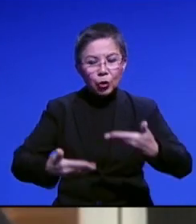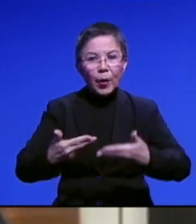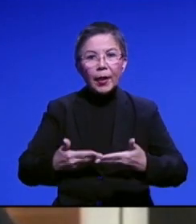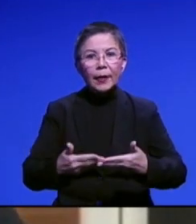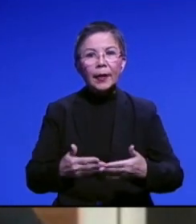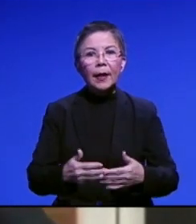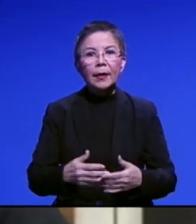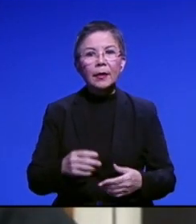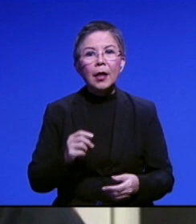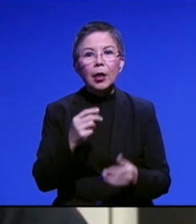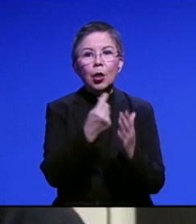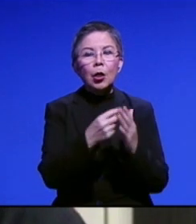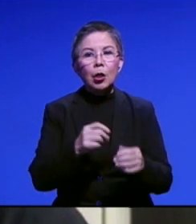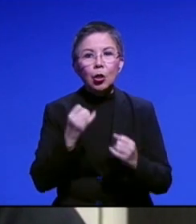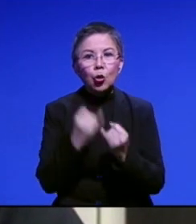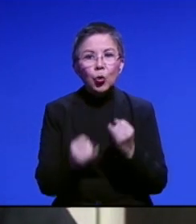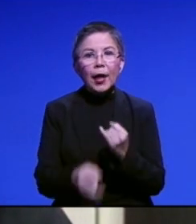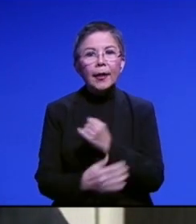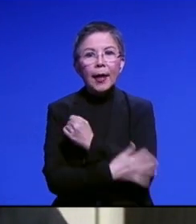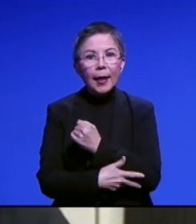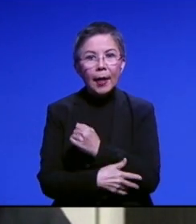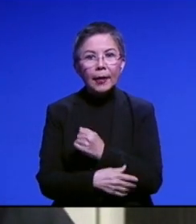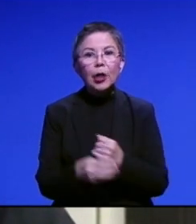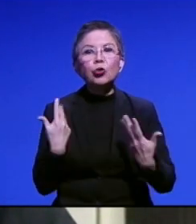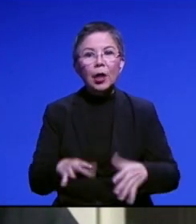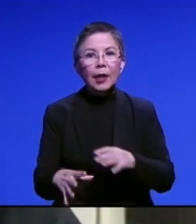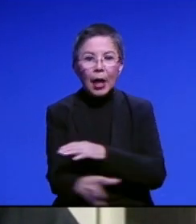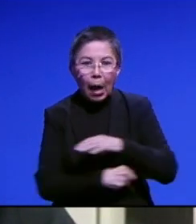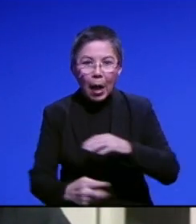dengan kerugian negara, kerugian anggaran negara